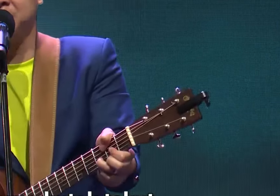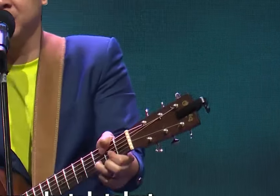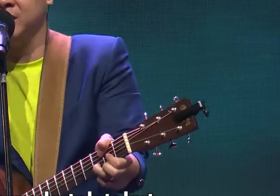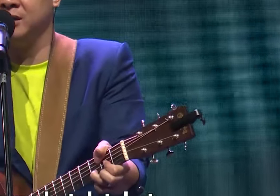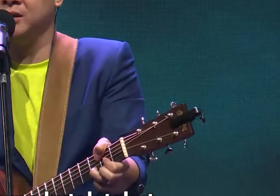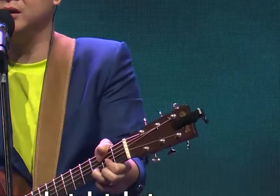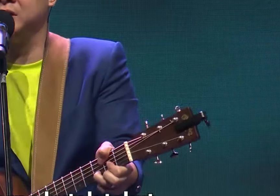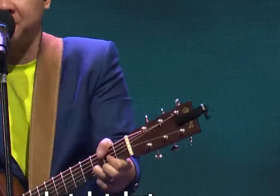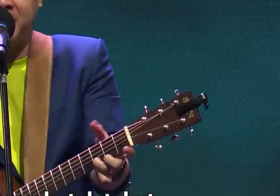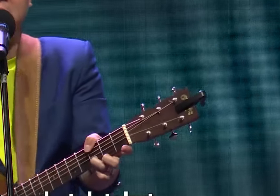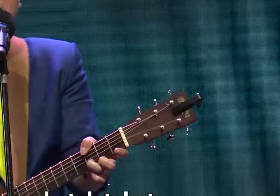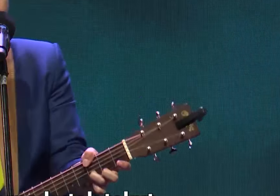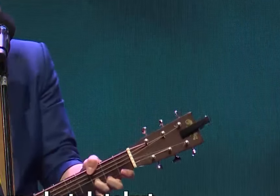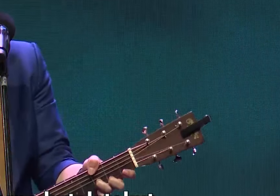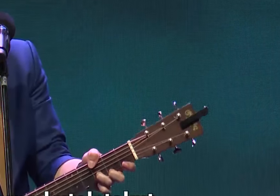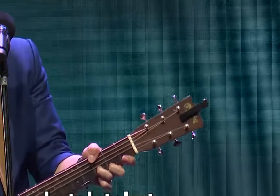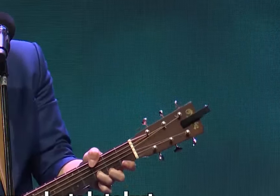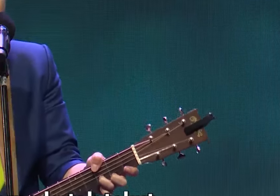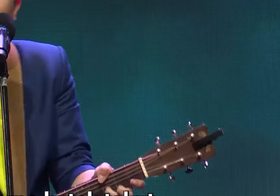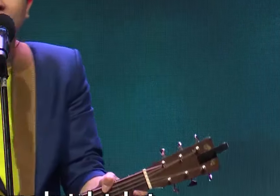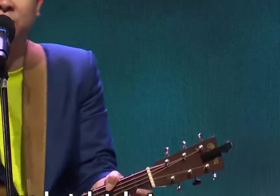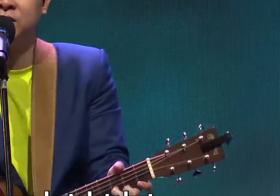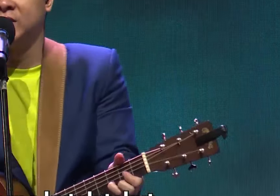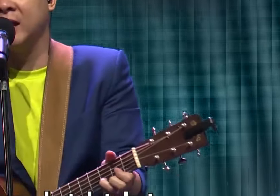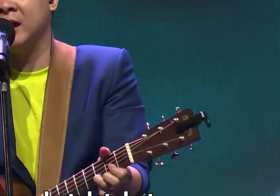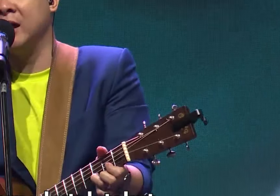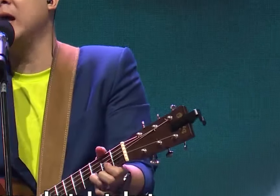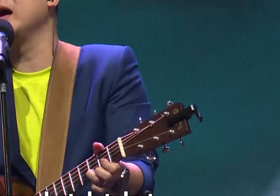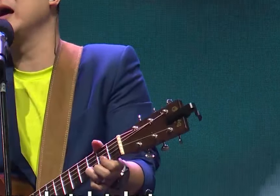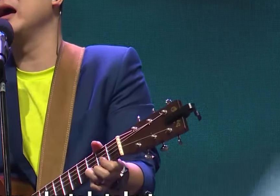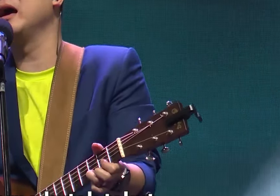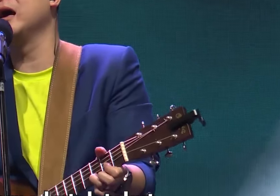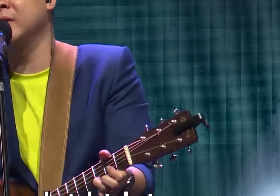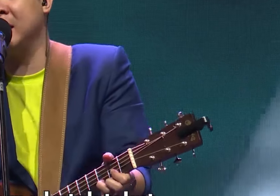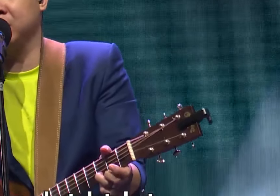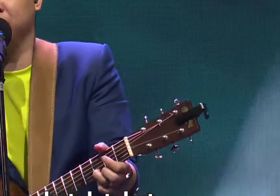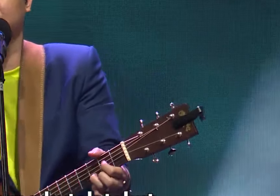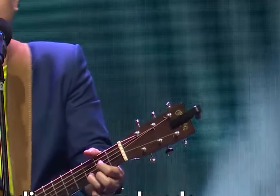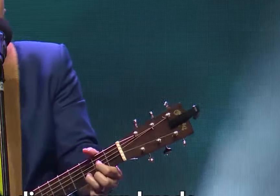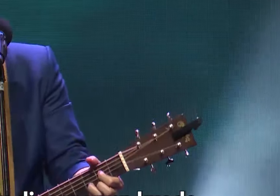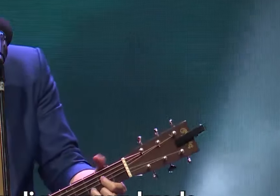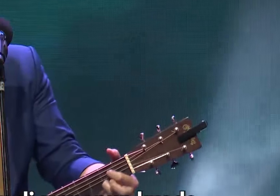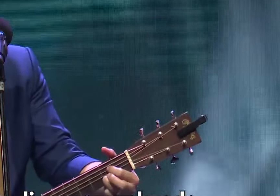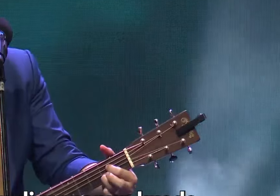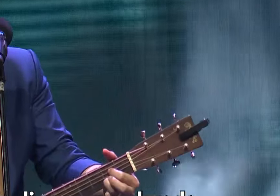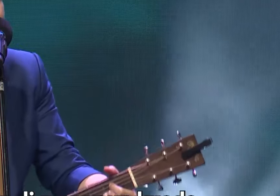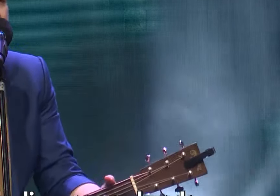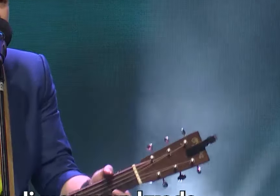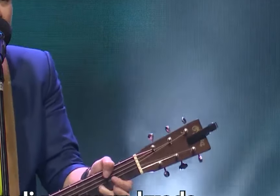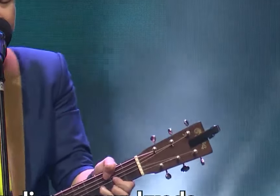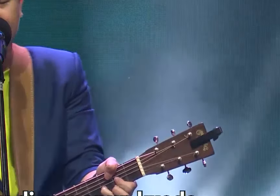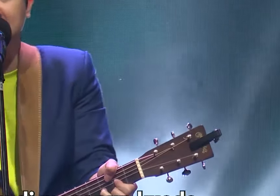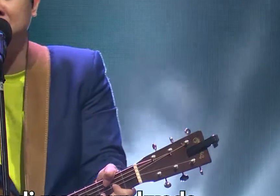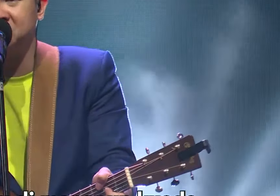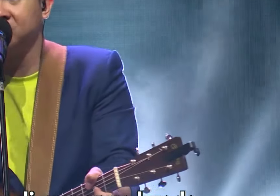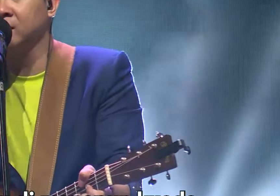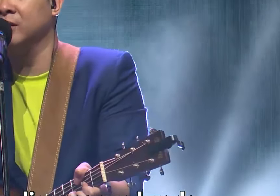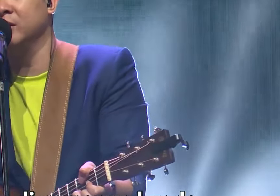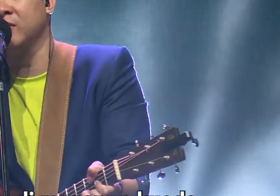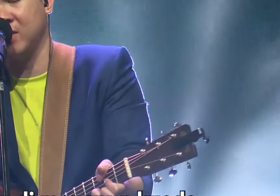Sahabat yang menerpa, ku tak takut, karena